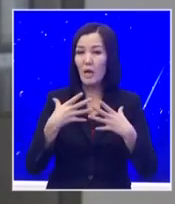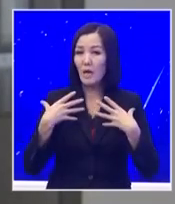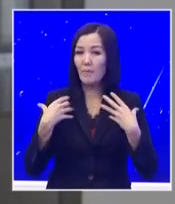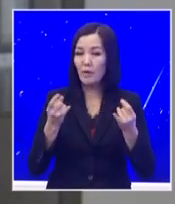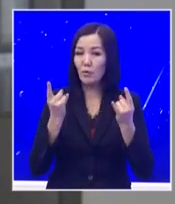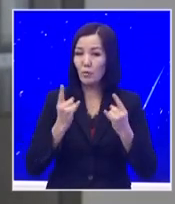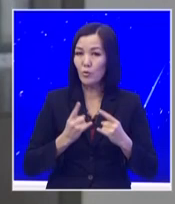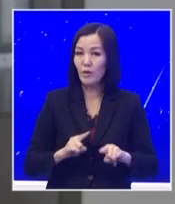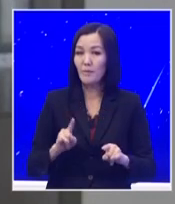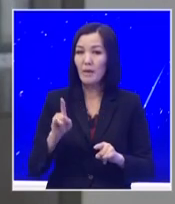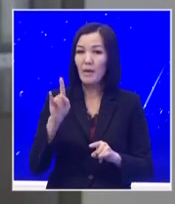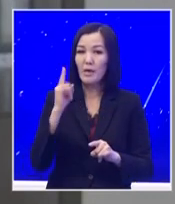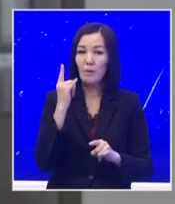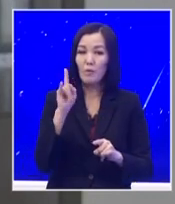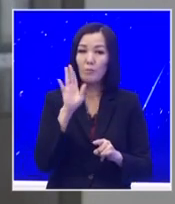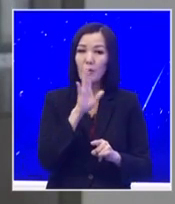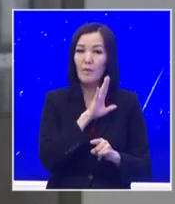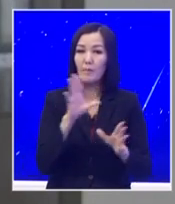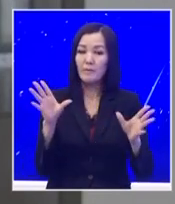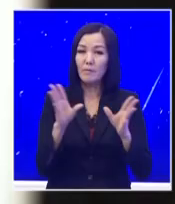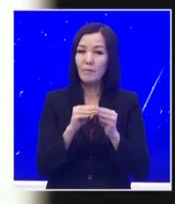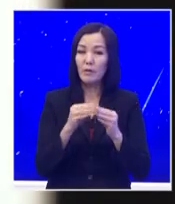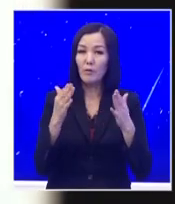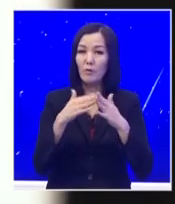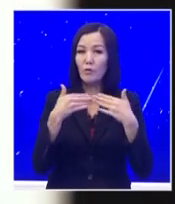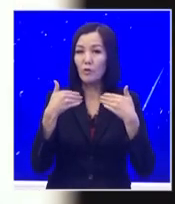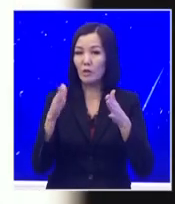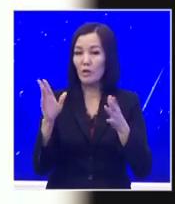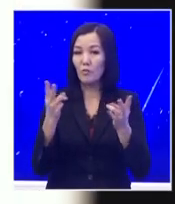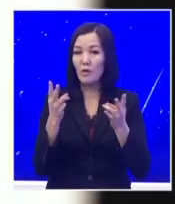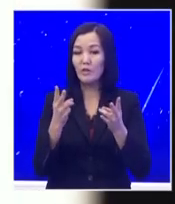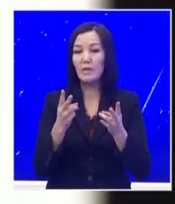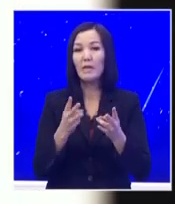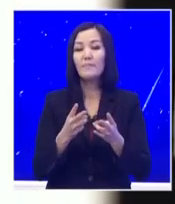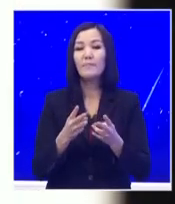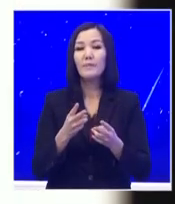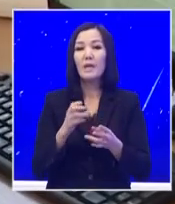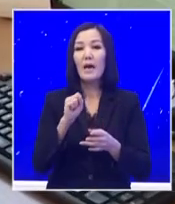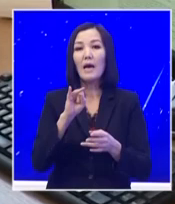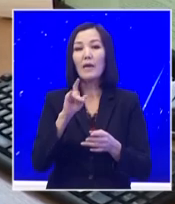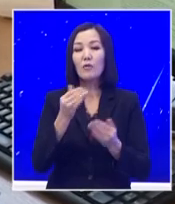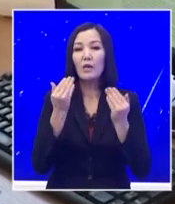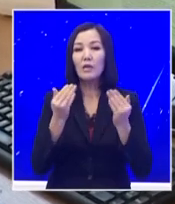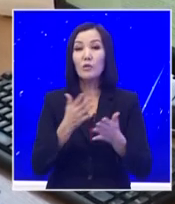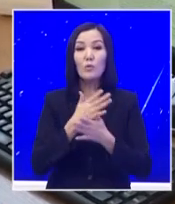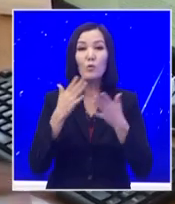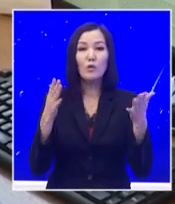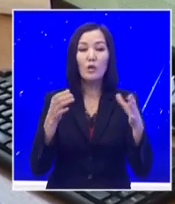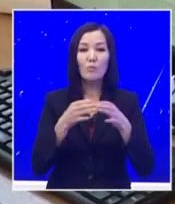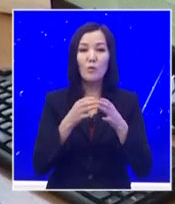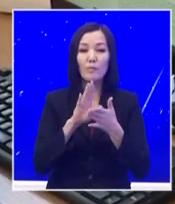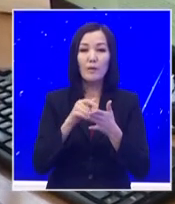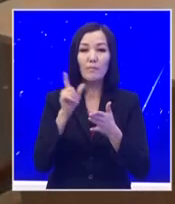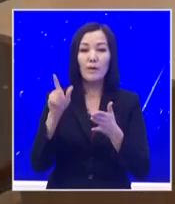босандырып, анасы мен баланы үйіне аман-есен шығарып салу. Сол біліктілігінің арқасында Айгүл Амангелді қазір үлкен бір бөлімнің